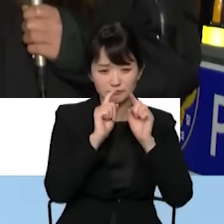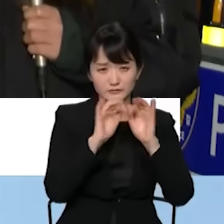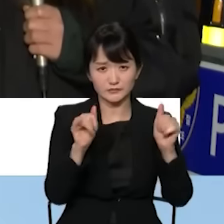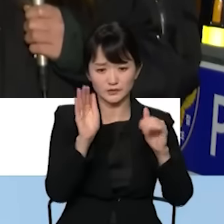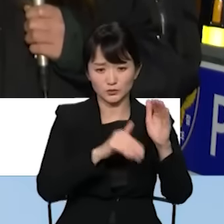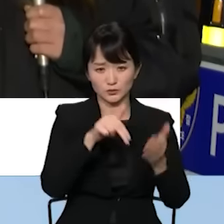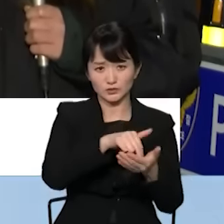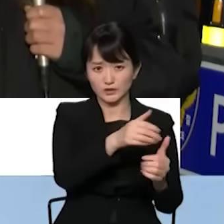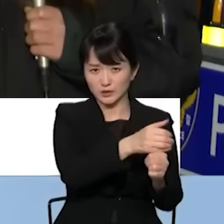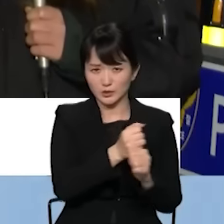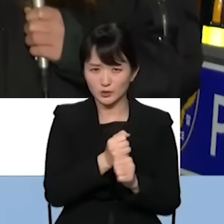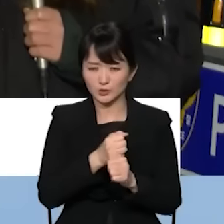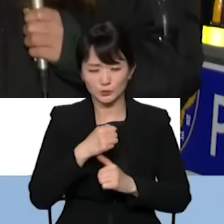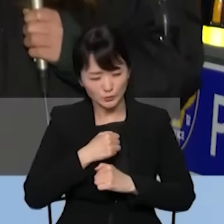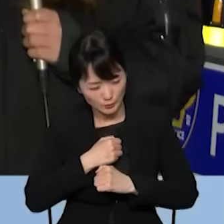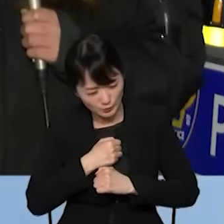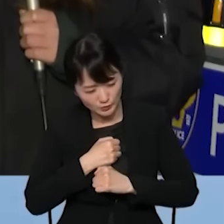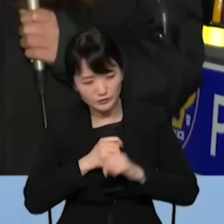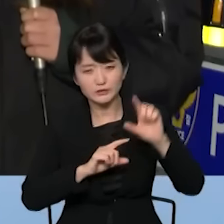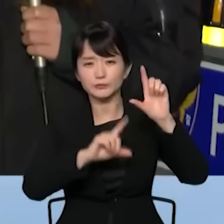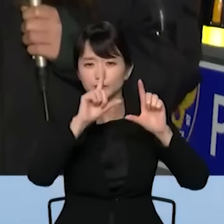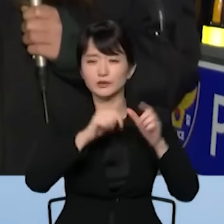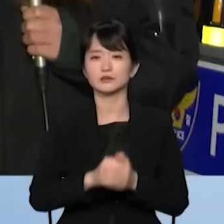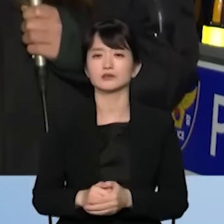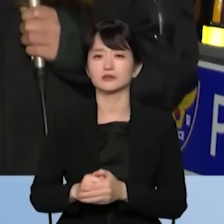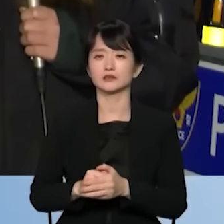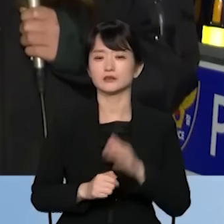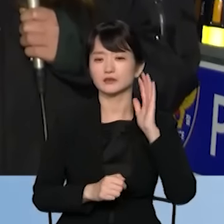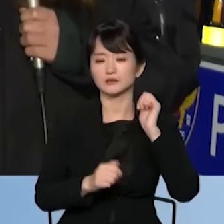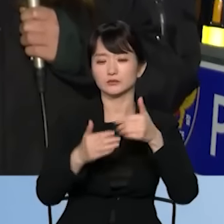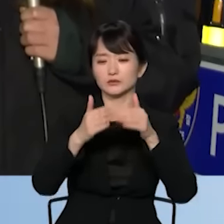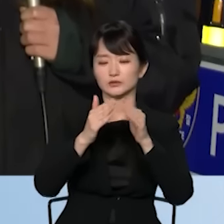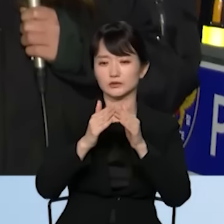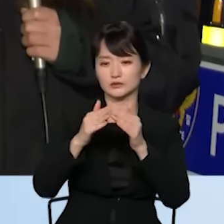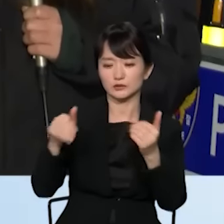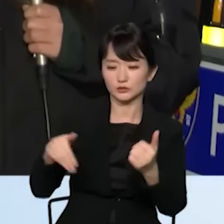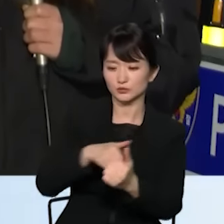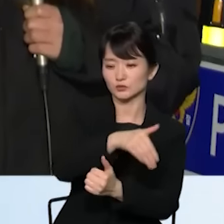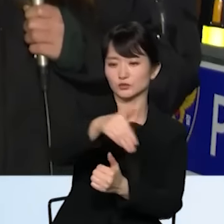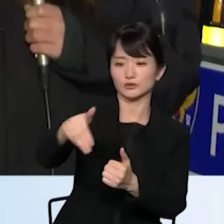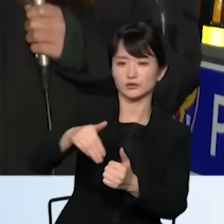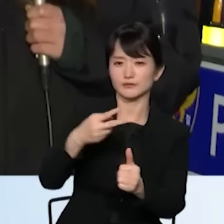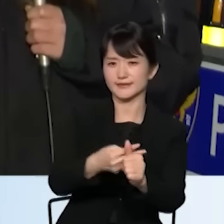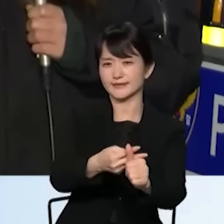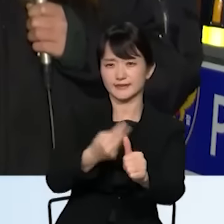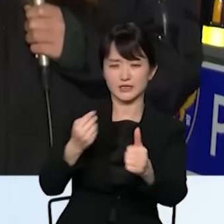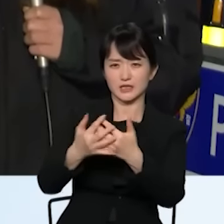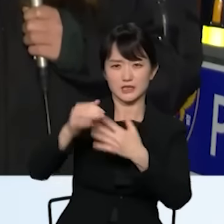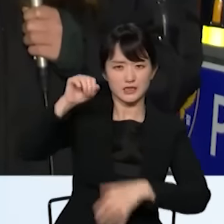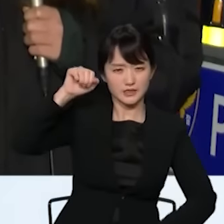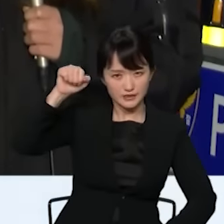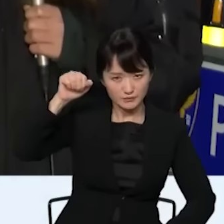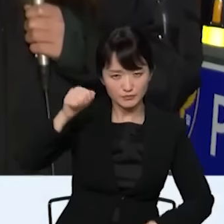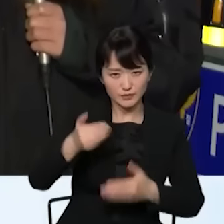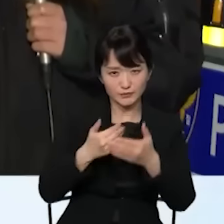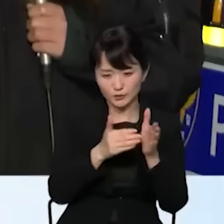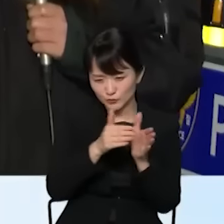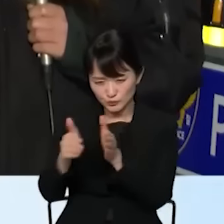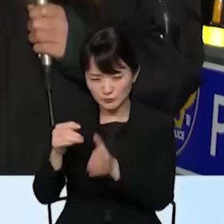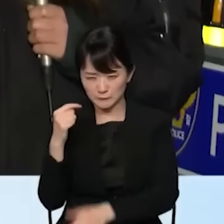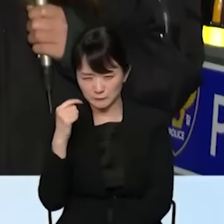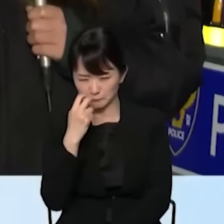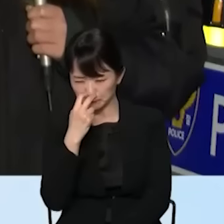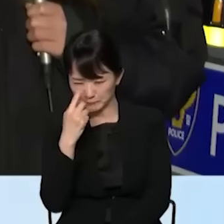입건된 만큼 조심스러운 모습인데요. 관저 주변에서 탄핵 요구 시위 등이 벌어질 가능성에 대비해 경계 수위도 높아질